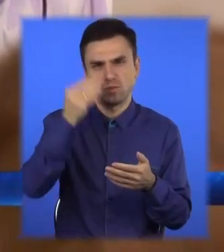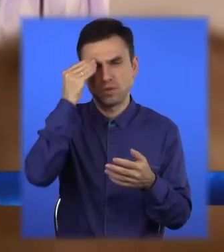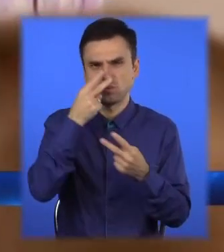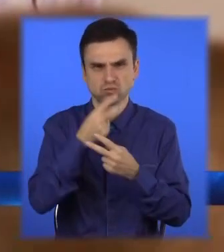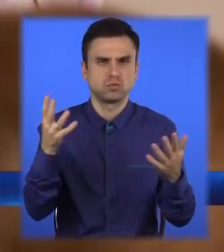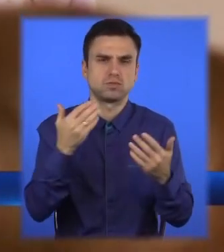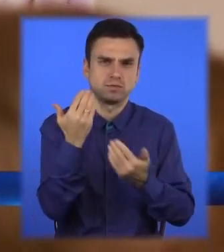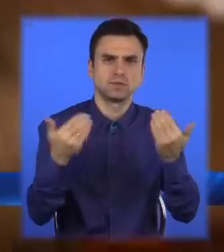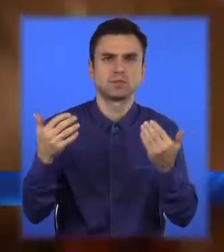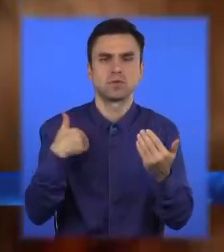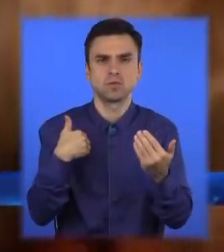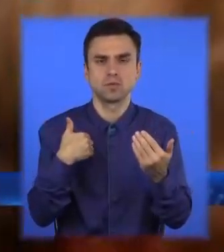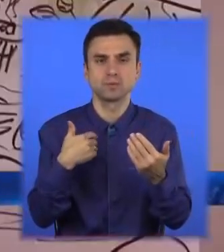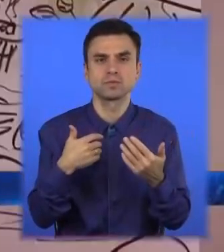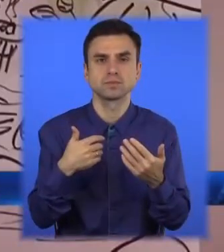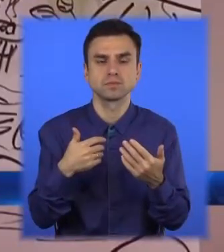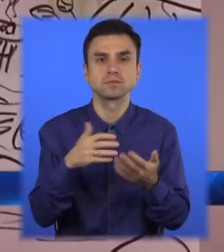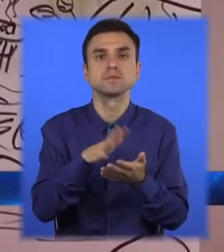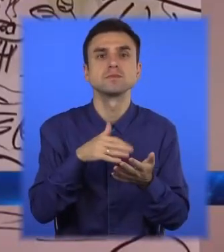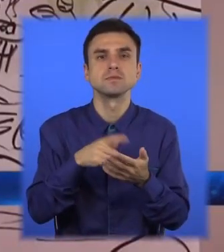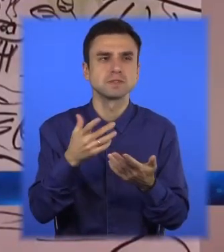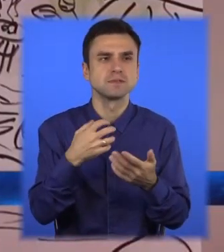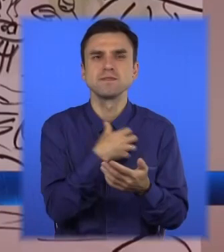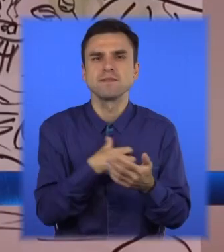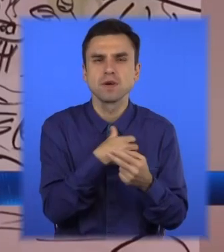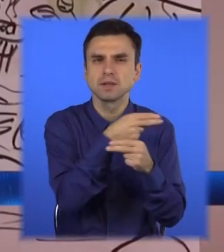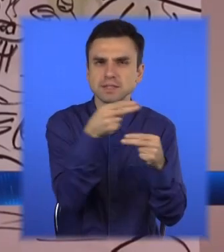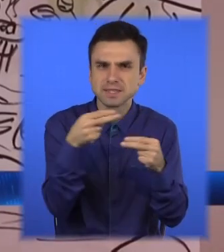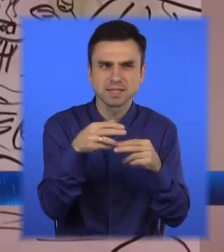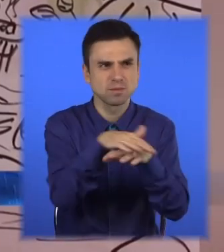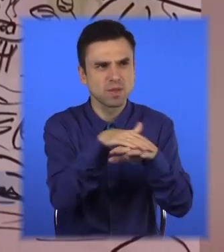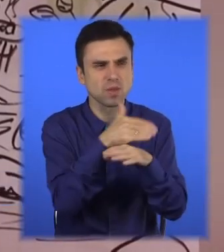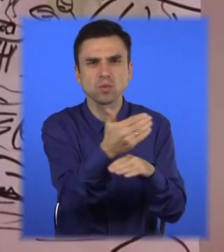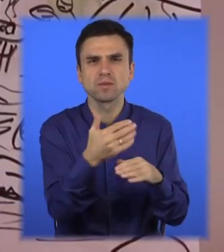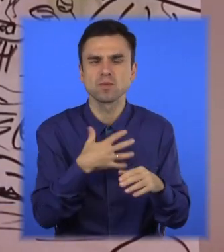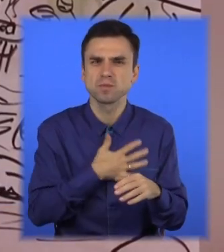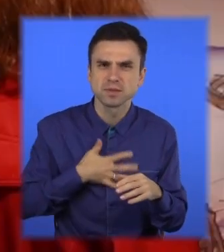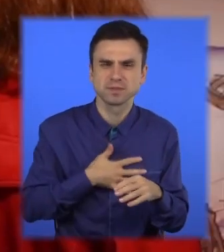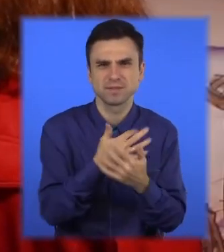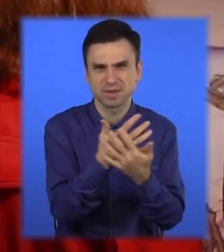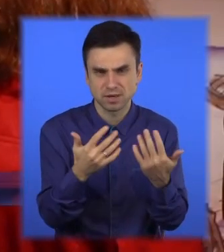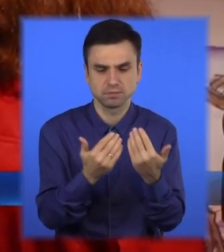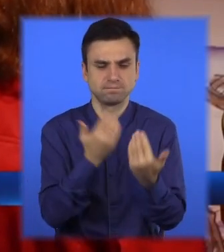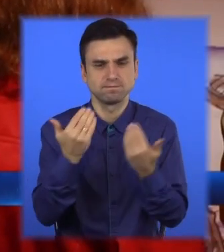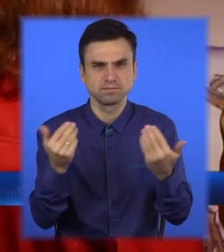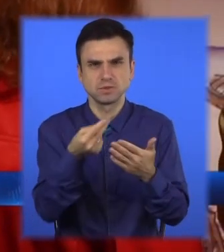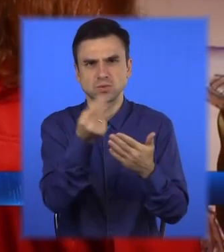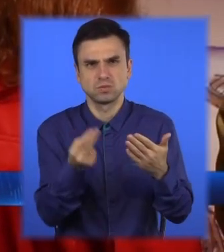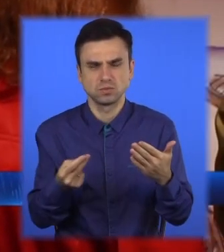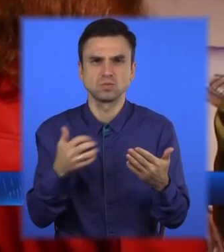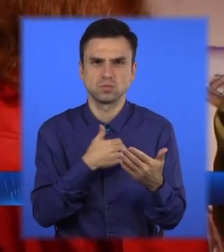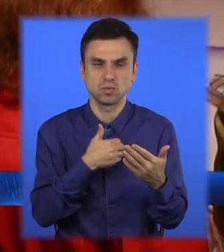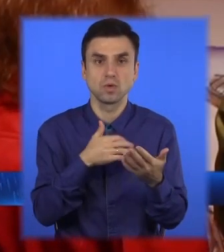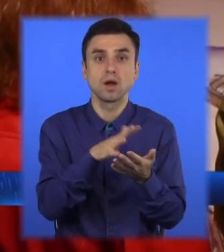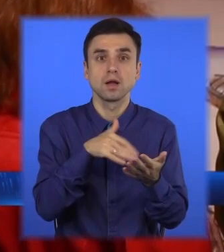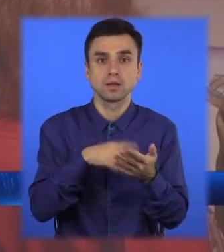митець планує оголосити конкурс на соціально важливі теми для містян. Люди малюватимуть картини, які Маркін хоче показати